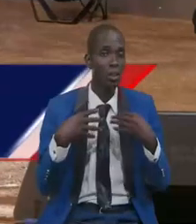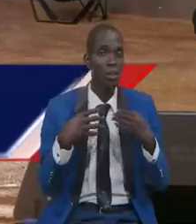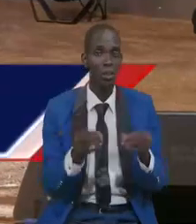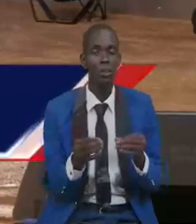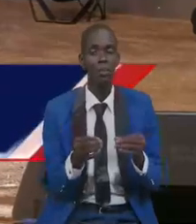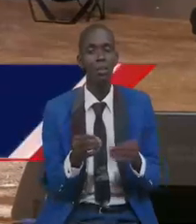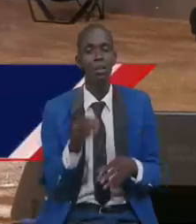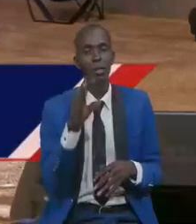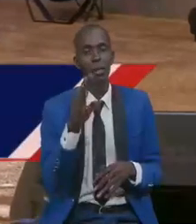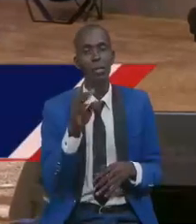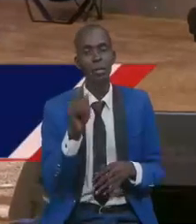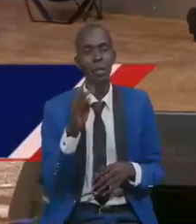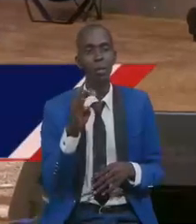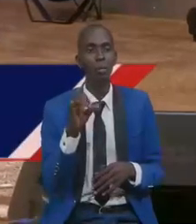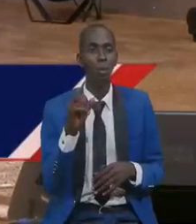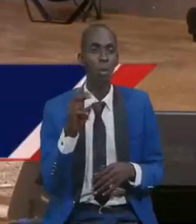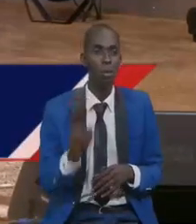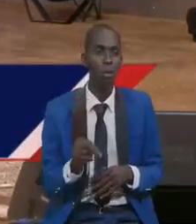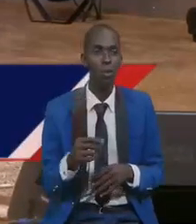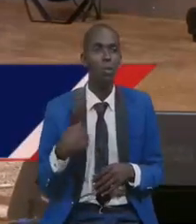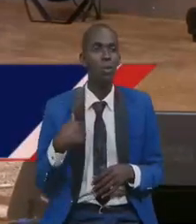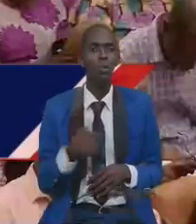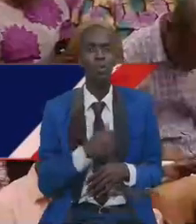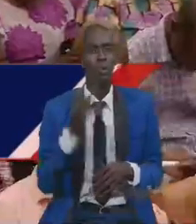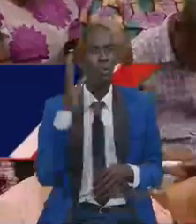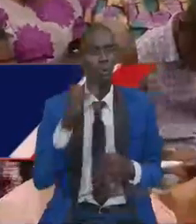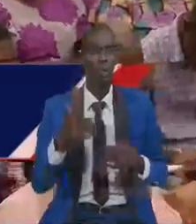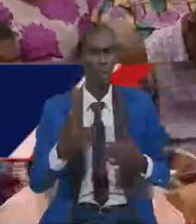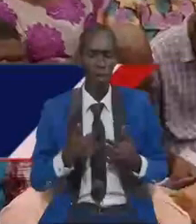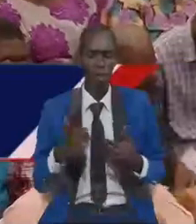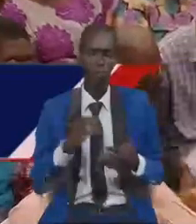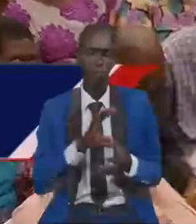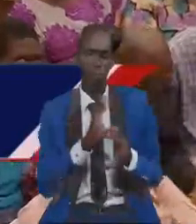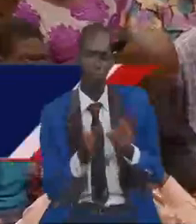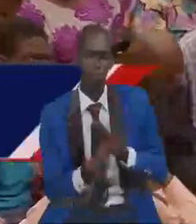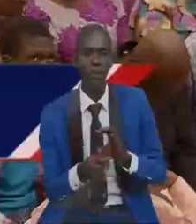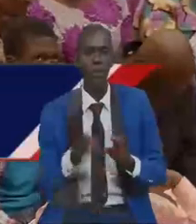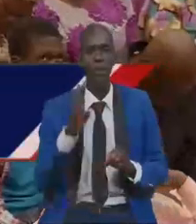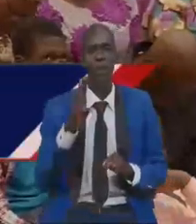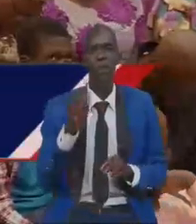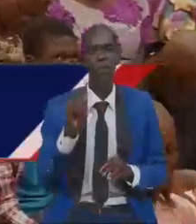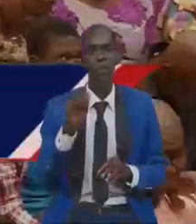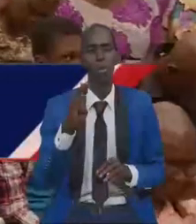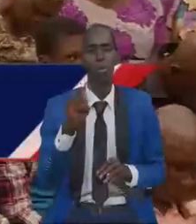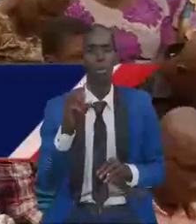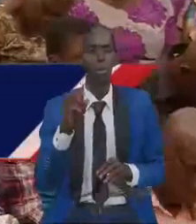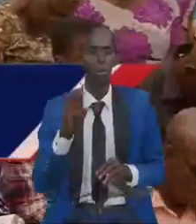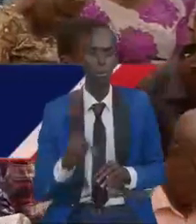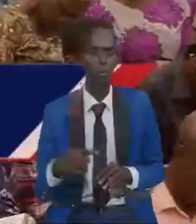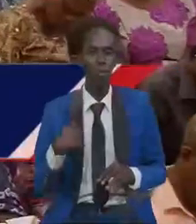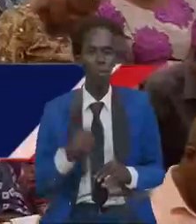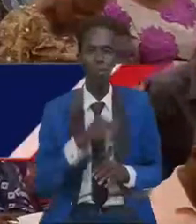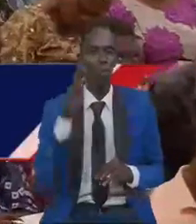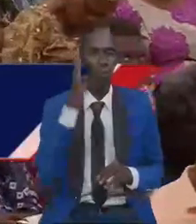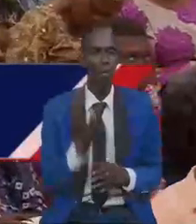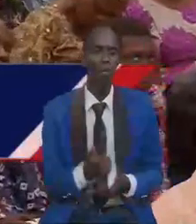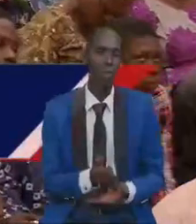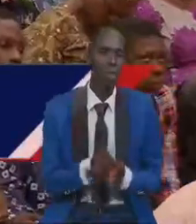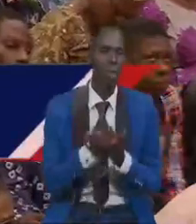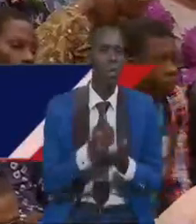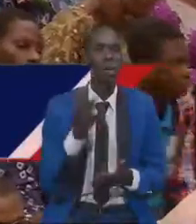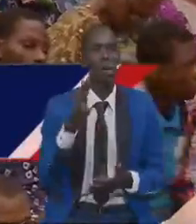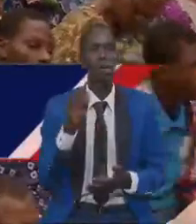conseiller. Nous avons voulu le convertir. Nous avons voulu le faire transformer, le détourner. Mais elle